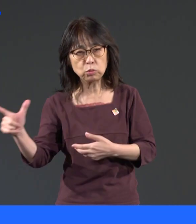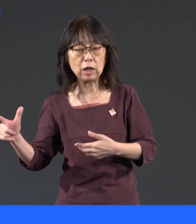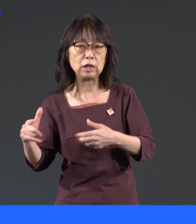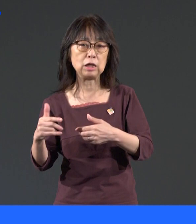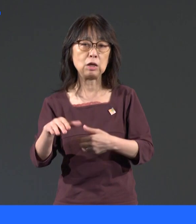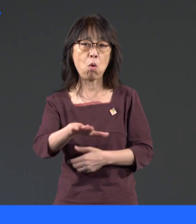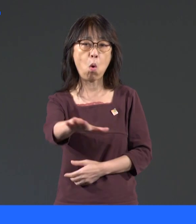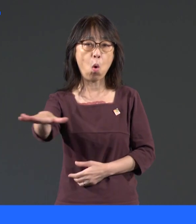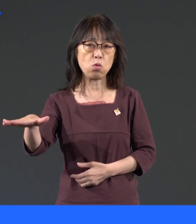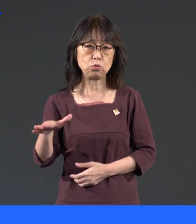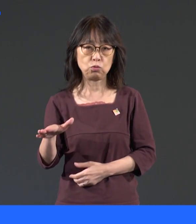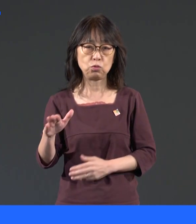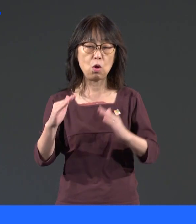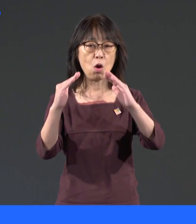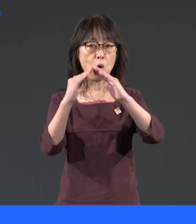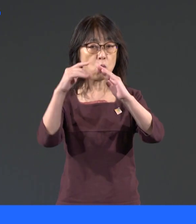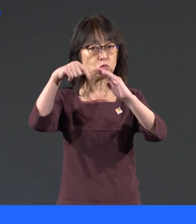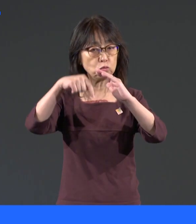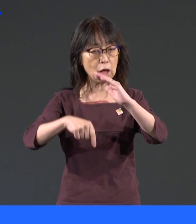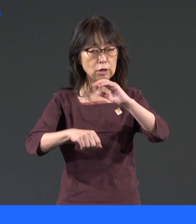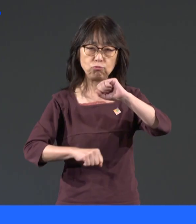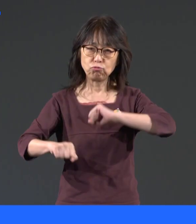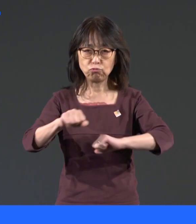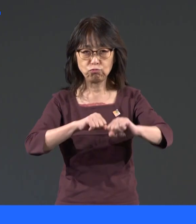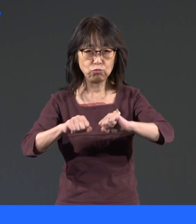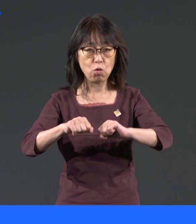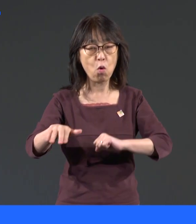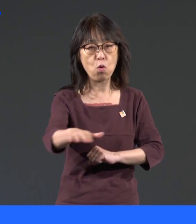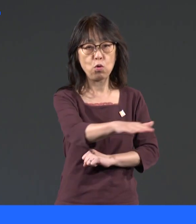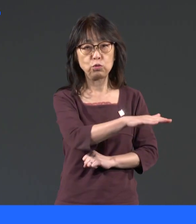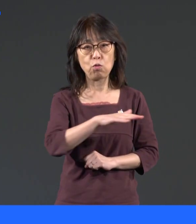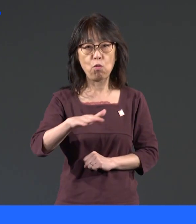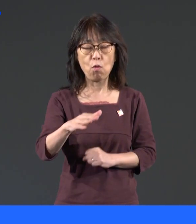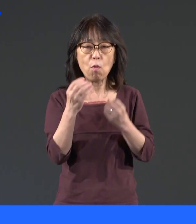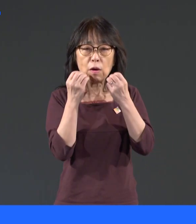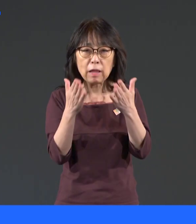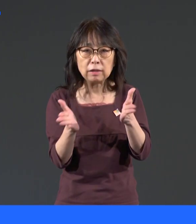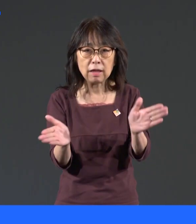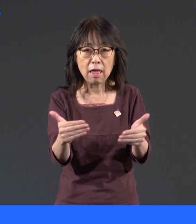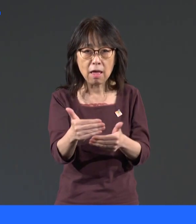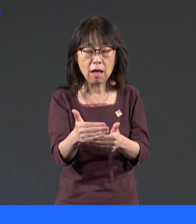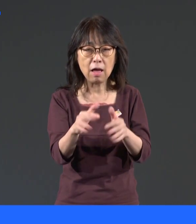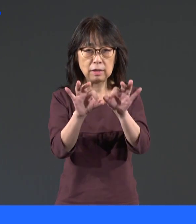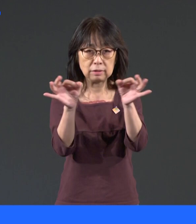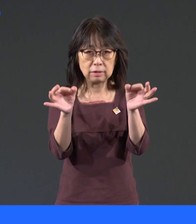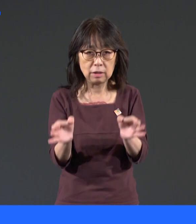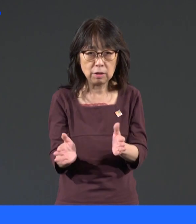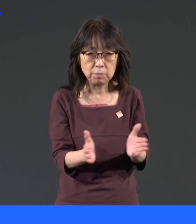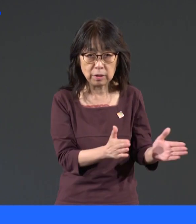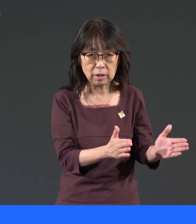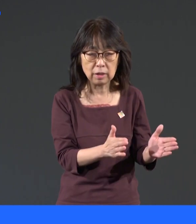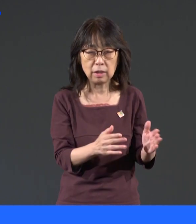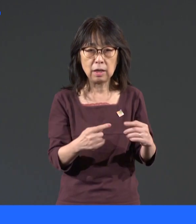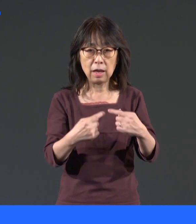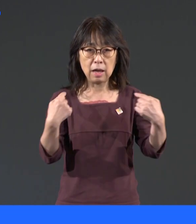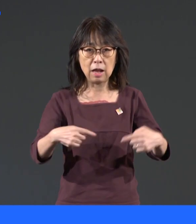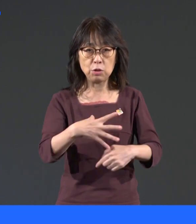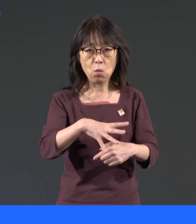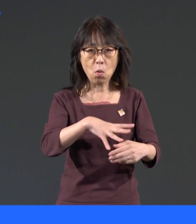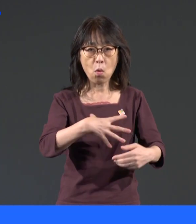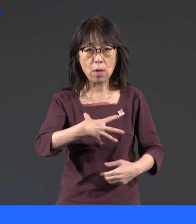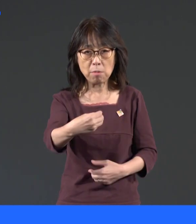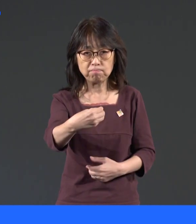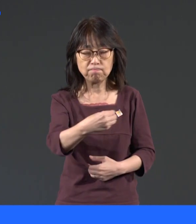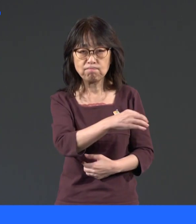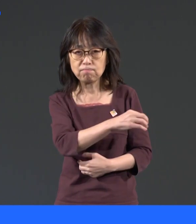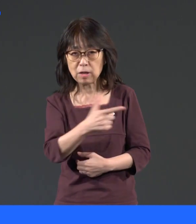ありますとか屋内運動所などの新しい部屋を整備した他にレト源の導入など重医療